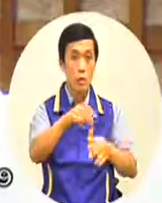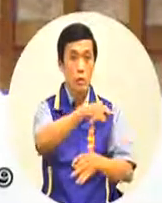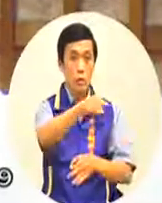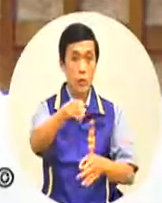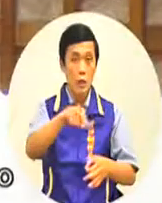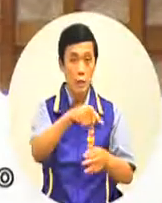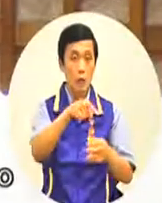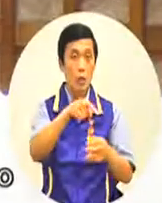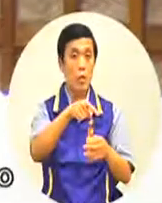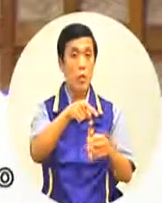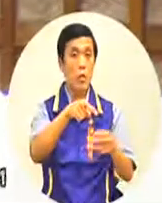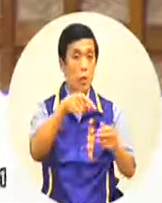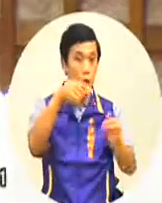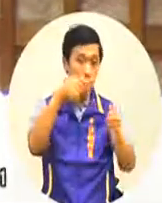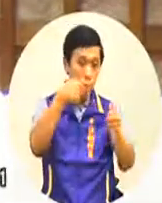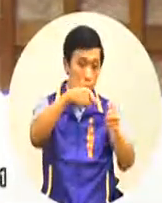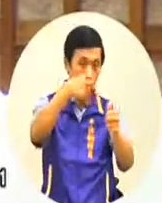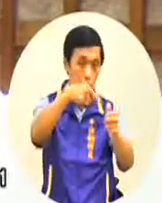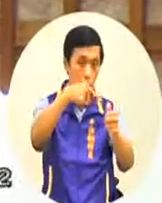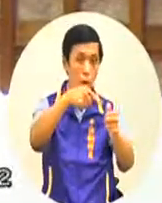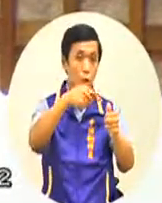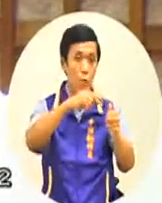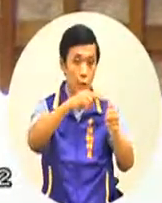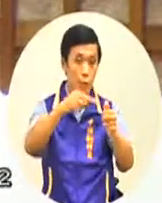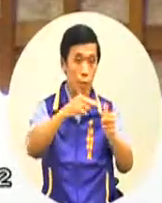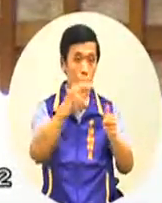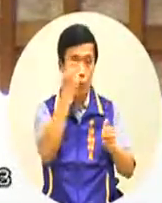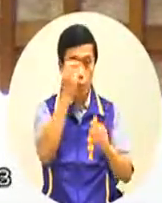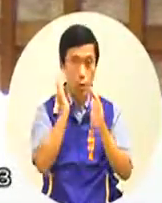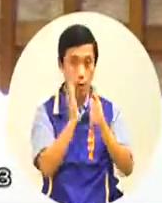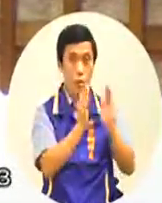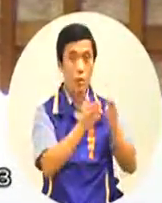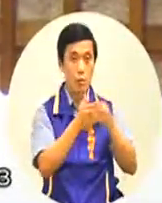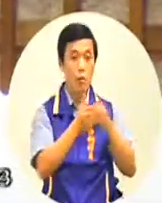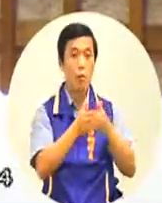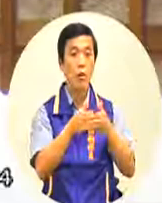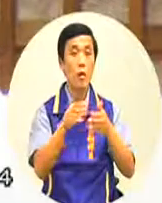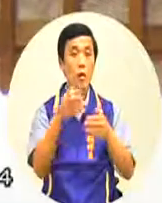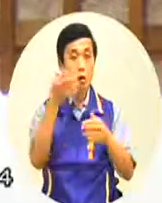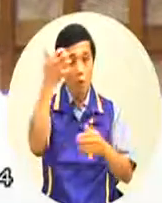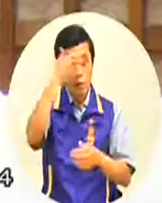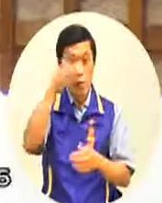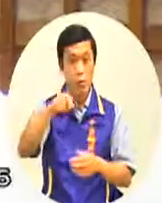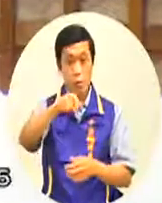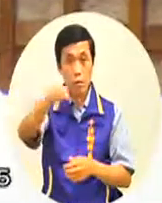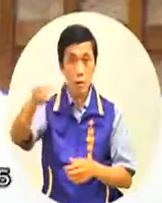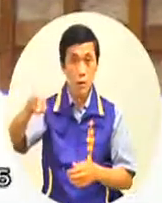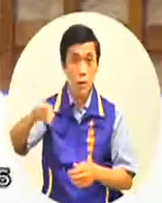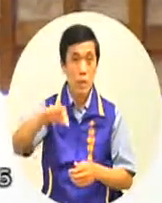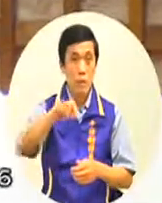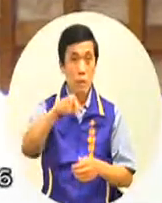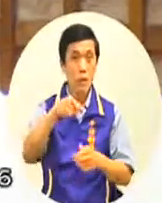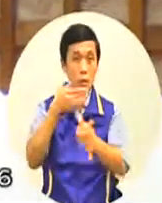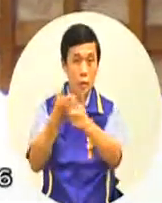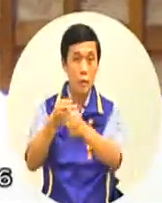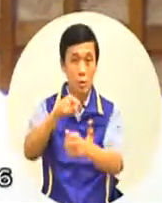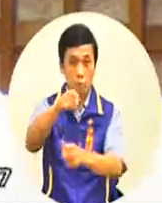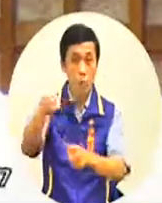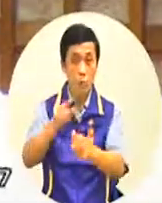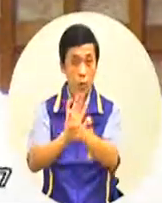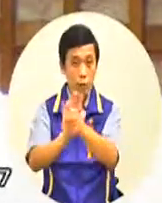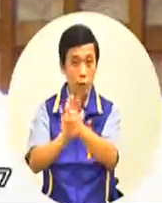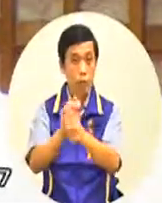以辅导及有效的管理啦，啊，让需要的老人吼得到应该有的服